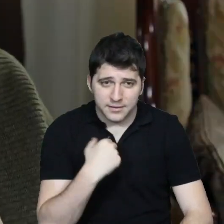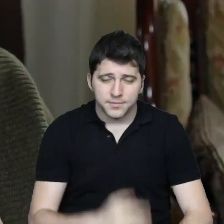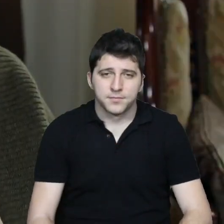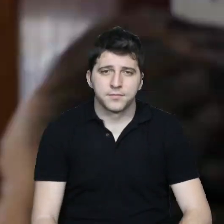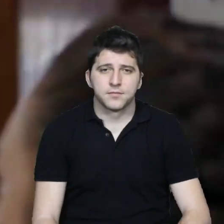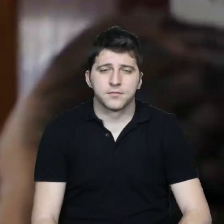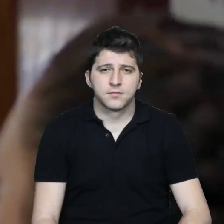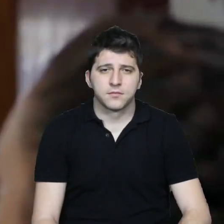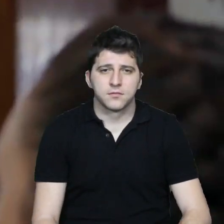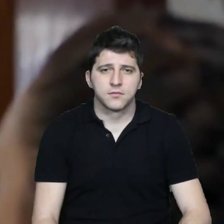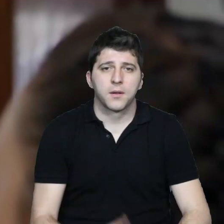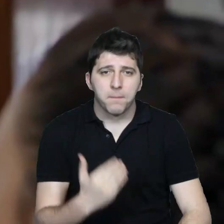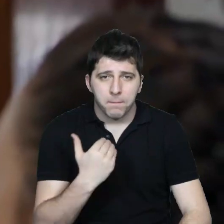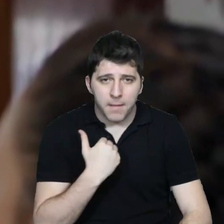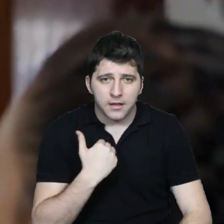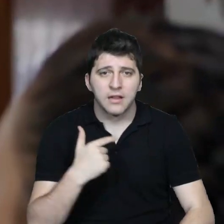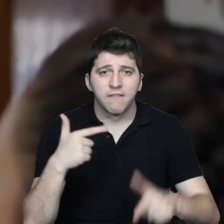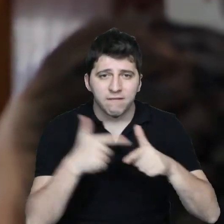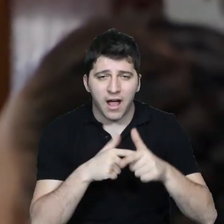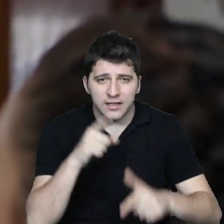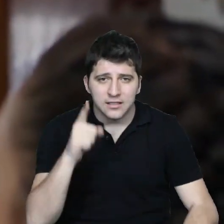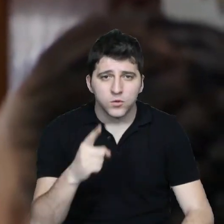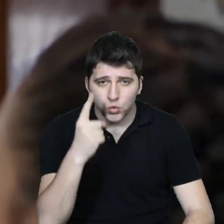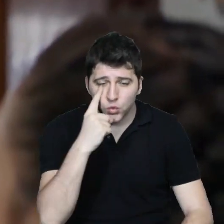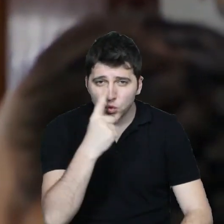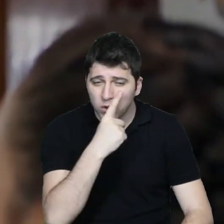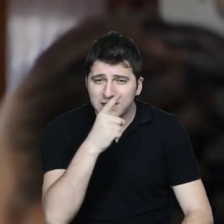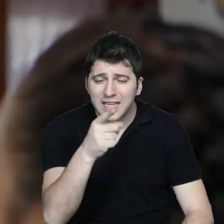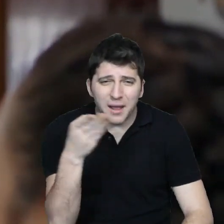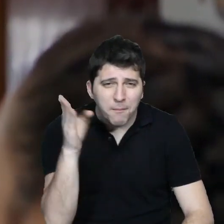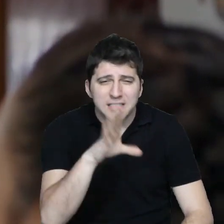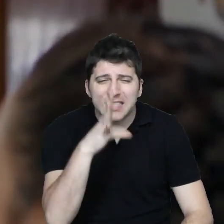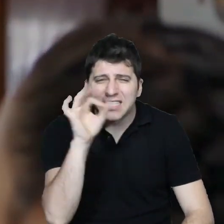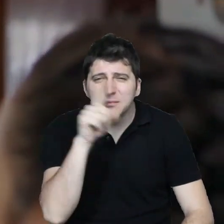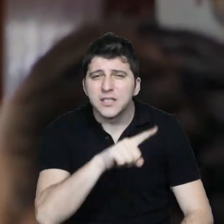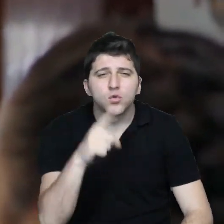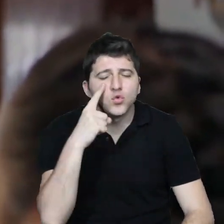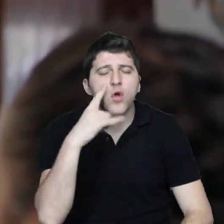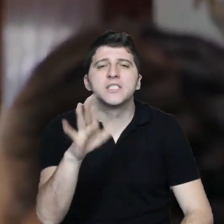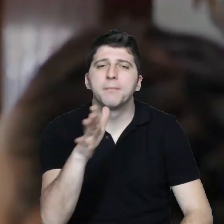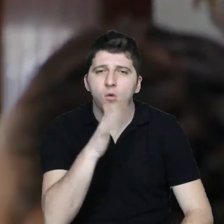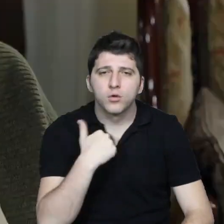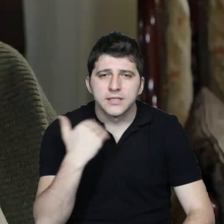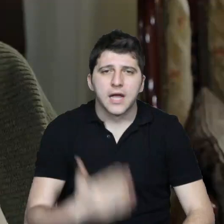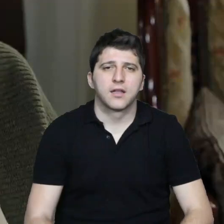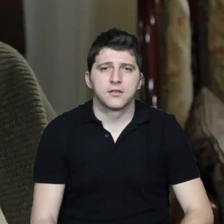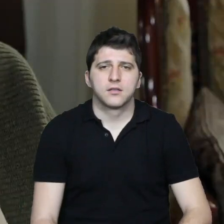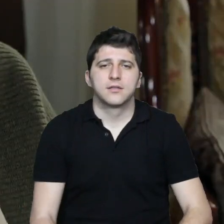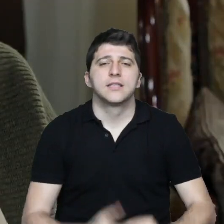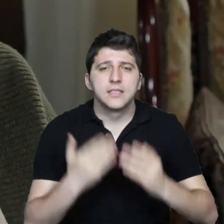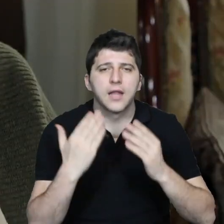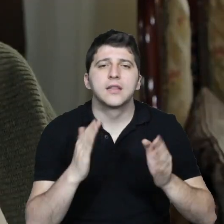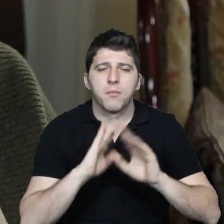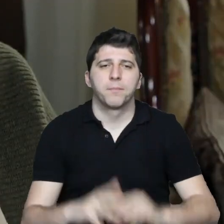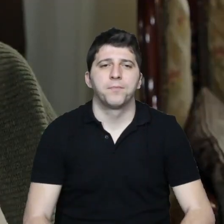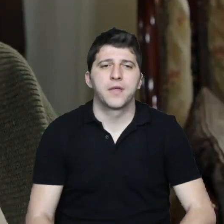bak. Ben Fatih'in gözlerinin senden başka hiç kimseyi görmeyeceğini biliyordum zaten. Yani